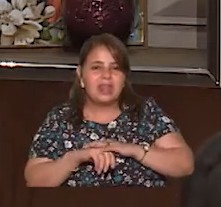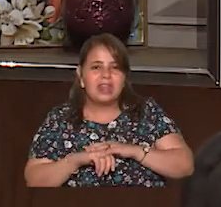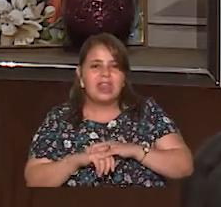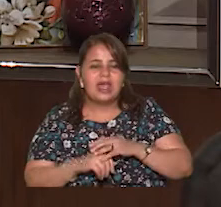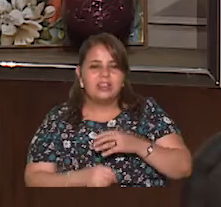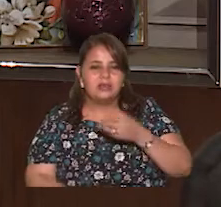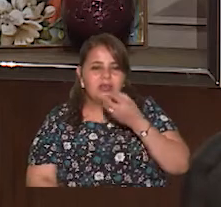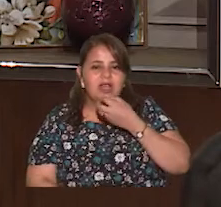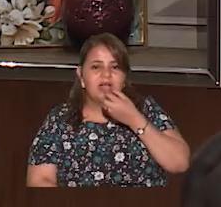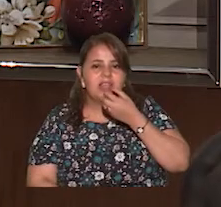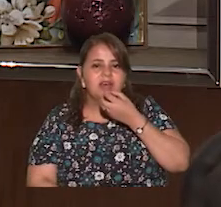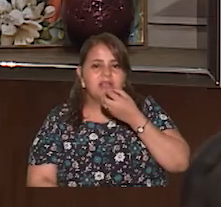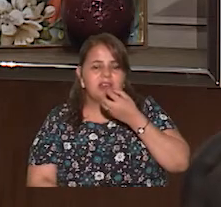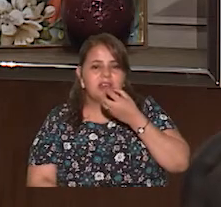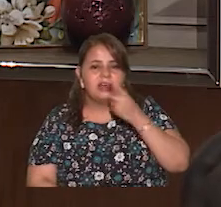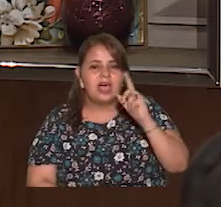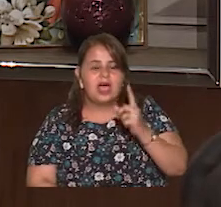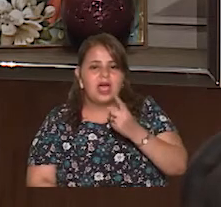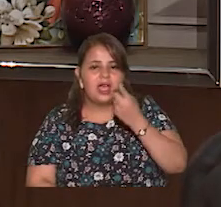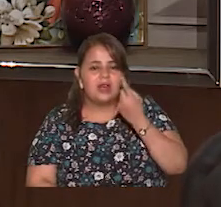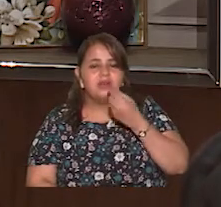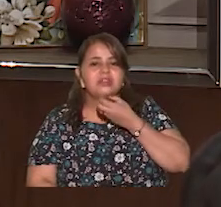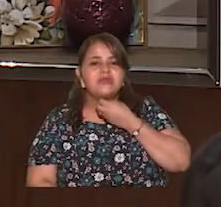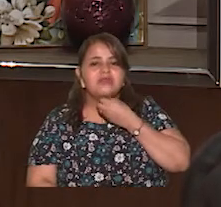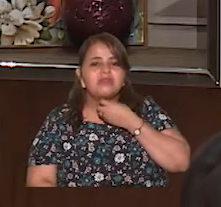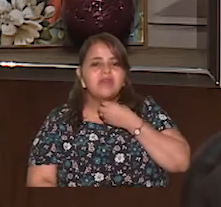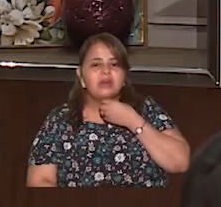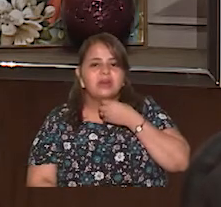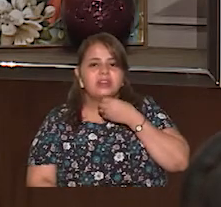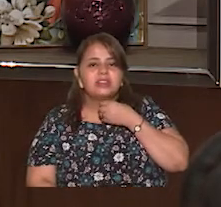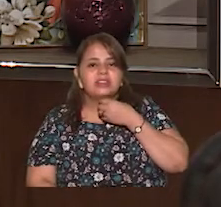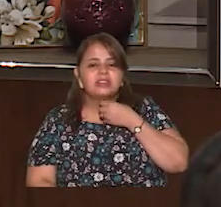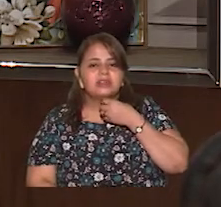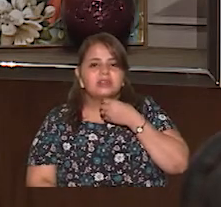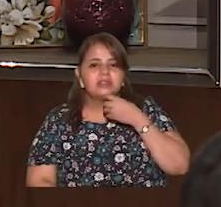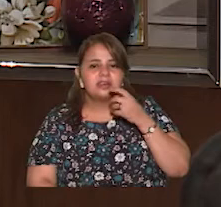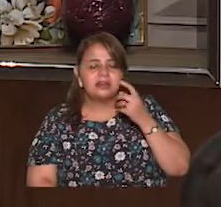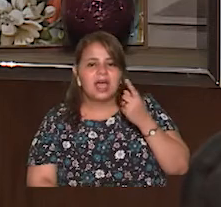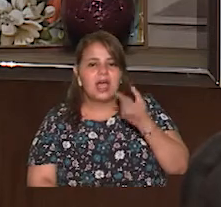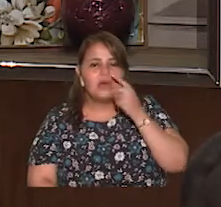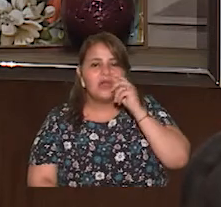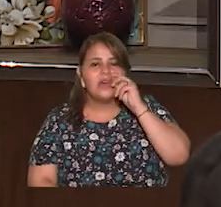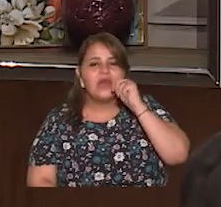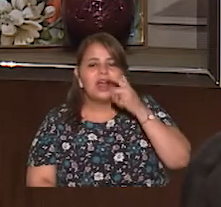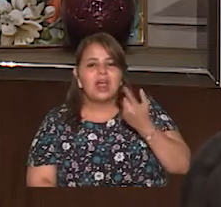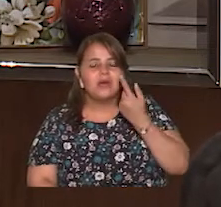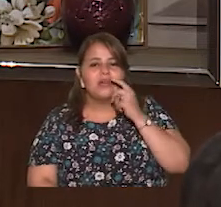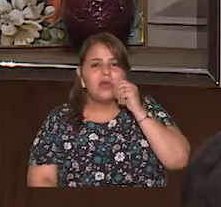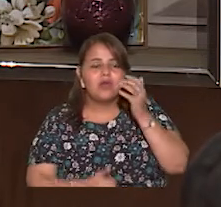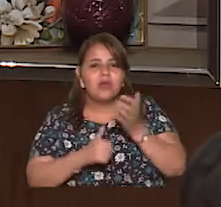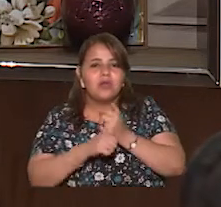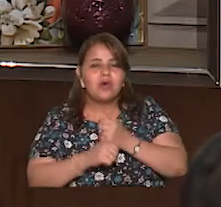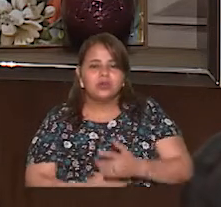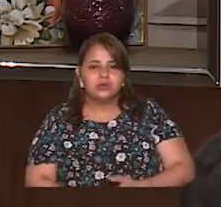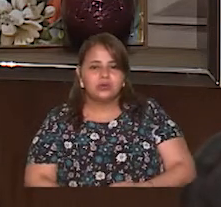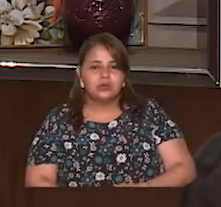موقف آدم لما حواء سمعت لصوت الحية ووافقت إن هي أصلا تتحاور معاها،